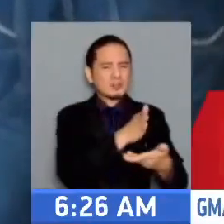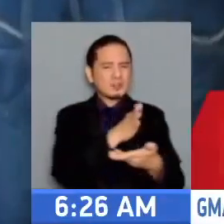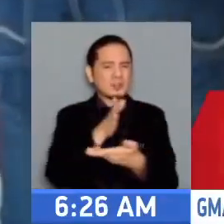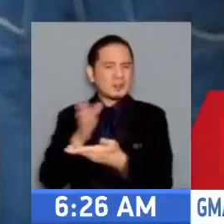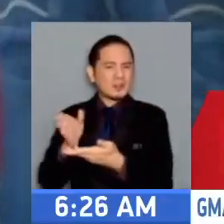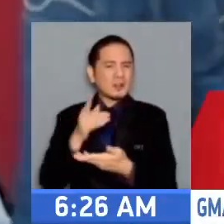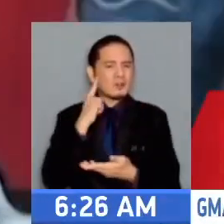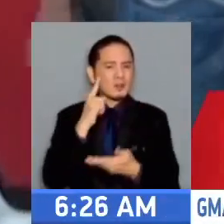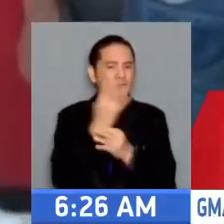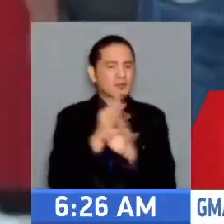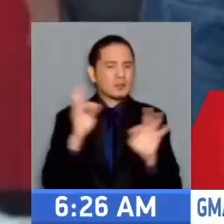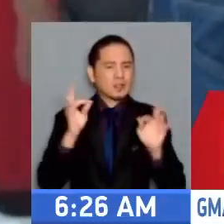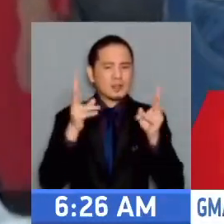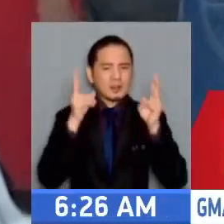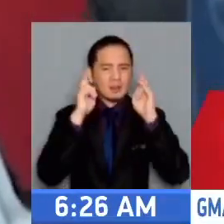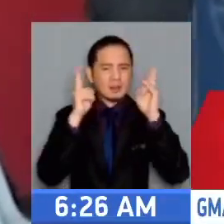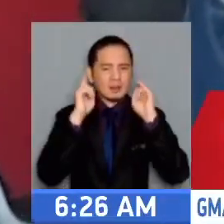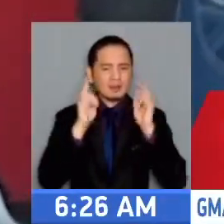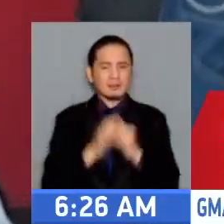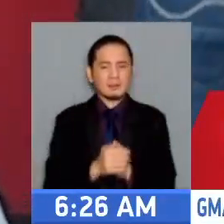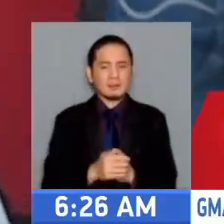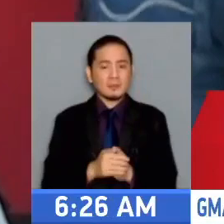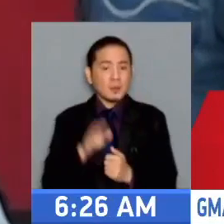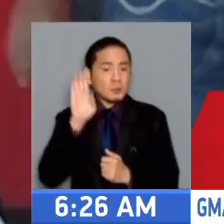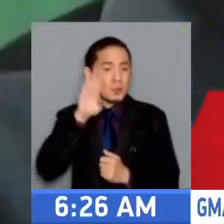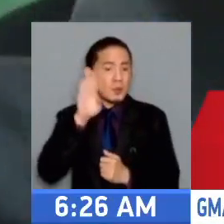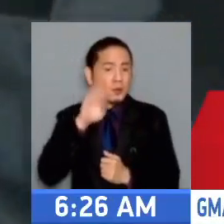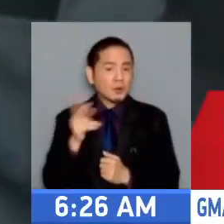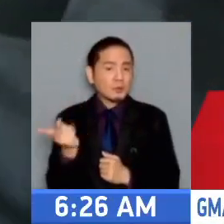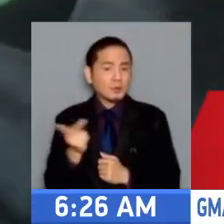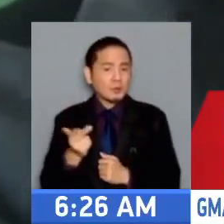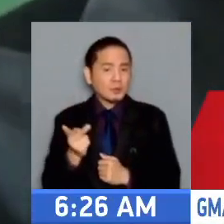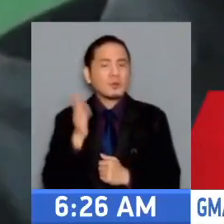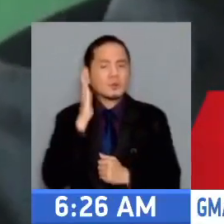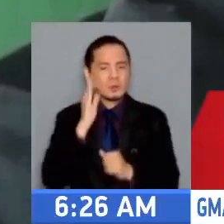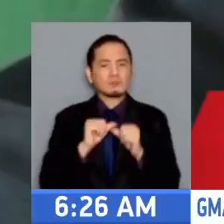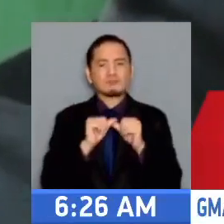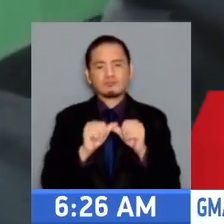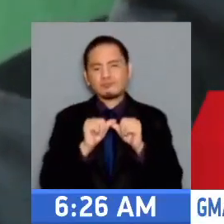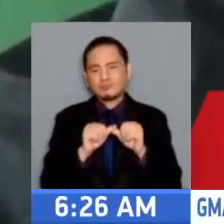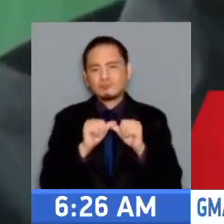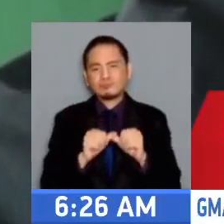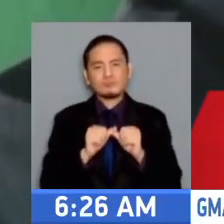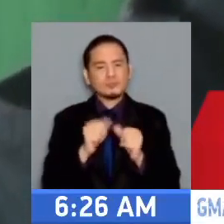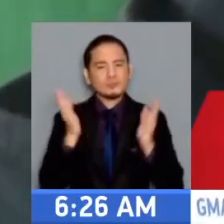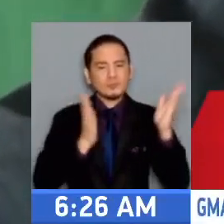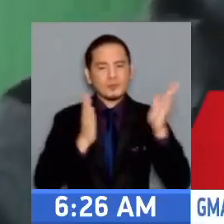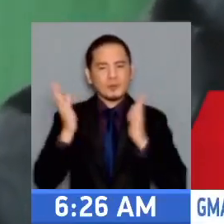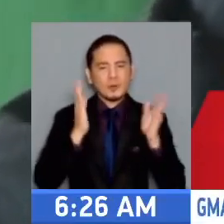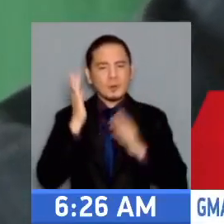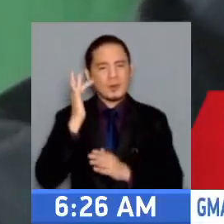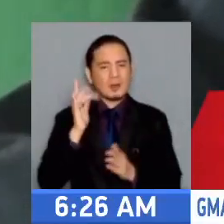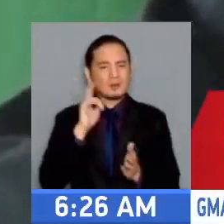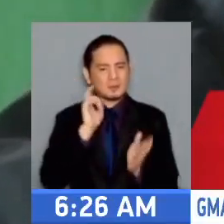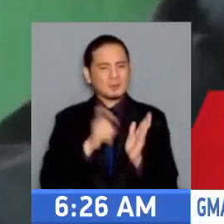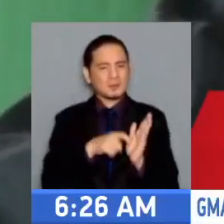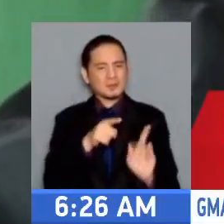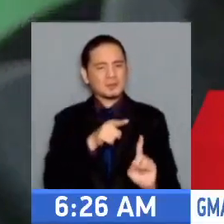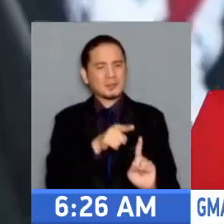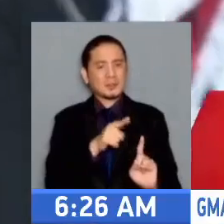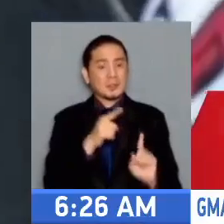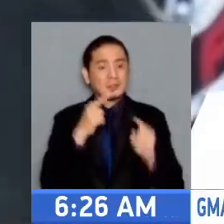Palazuelo Brothers na ipagpatuloy ang nasimulan dahil masaya raw sila tuwing nakikita mga batang nakangiti habang